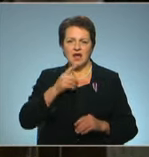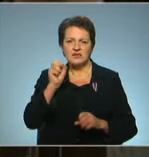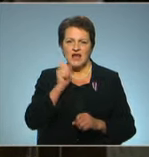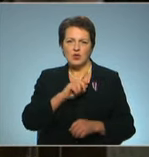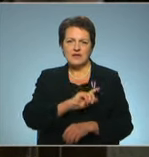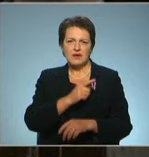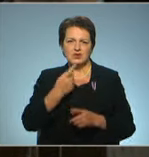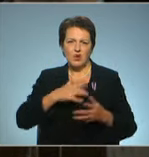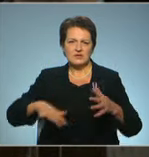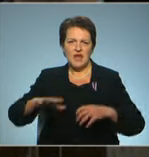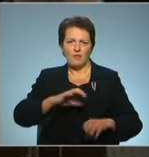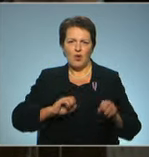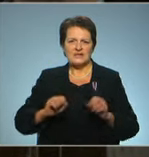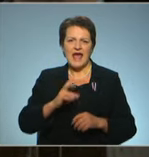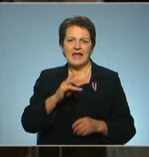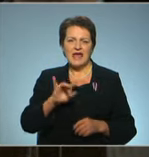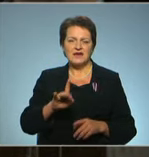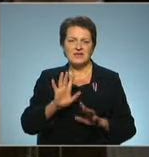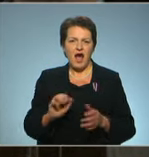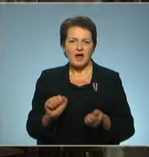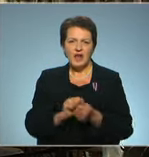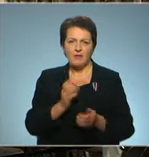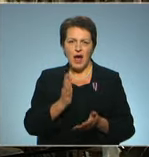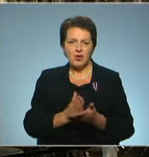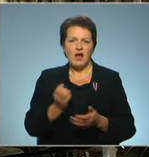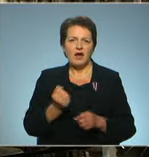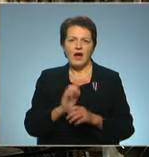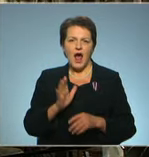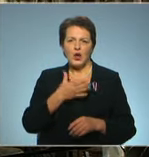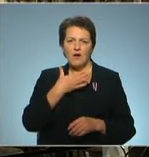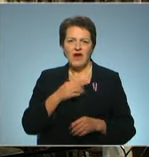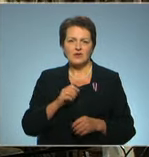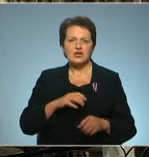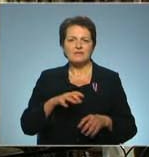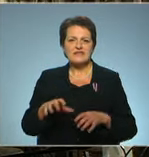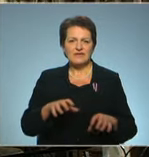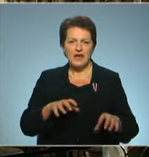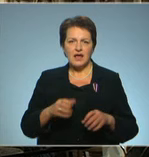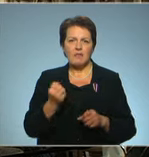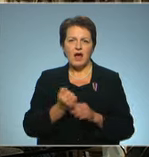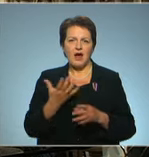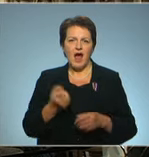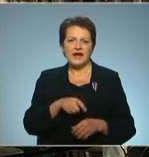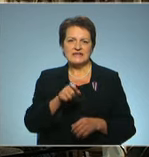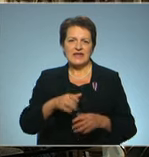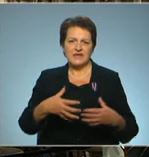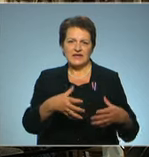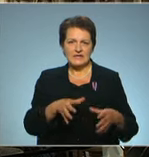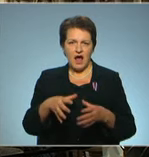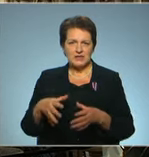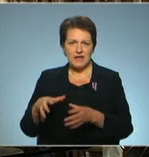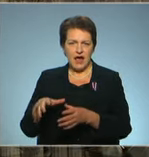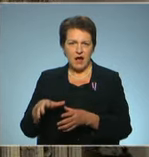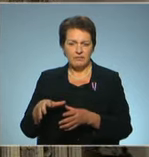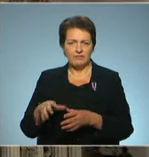tos aplosīja hienas, kā dabā notiek gan ar novārgušiem dzīvniekiem, gan ar civilizācijām.